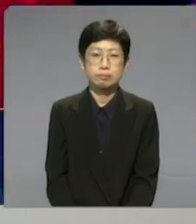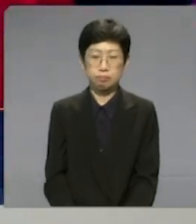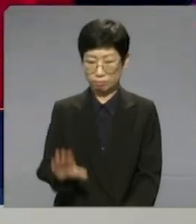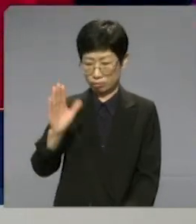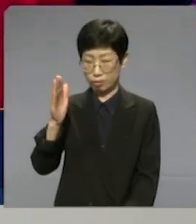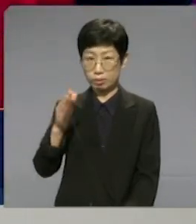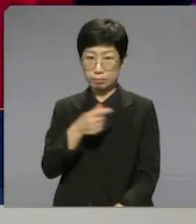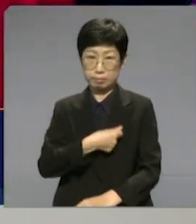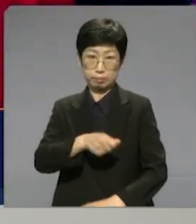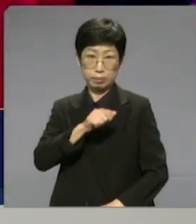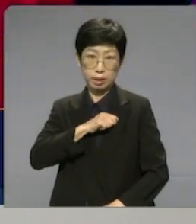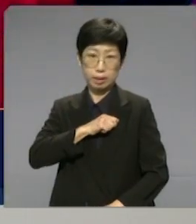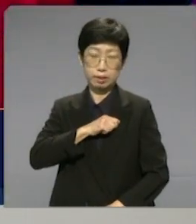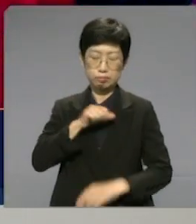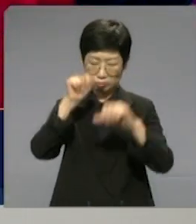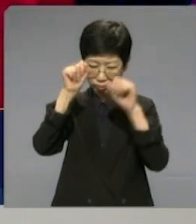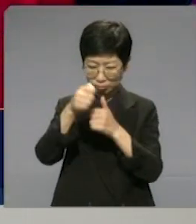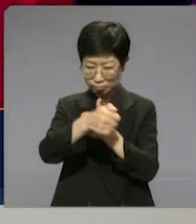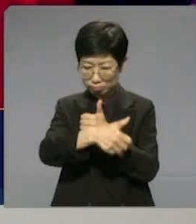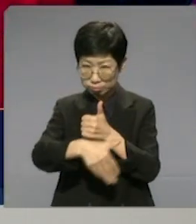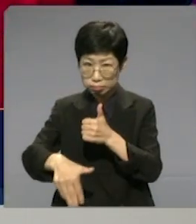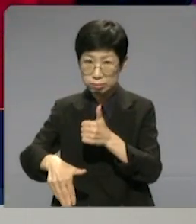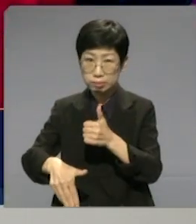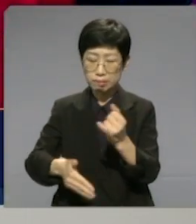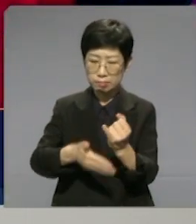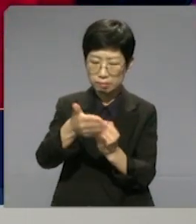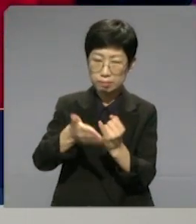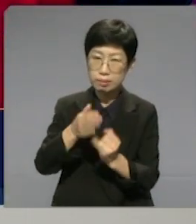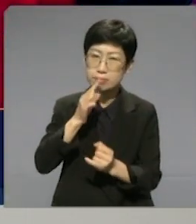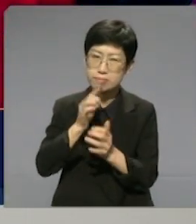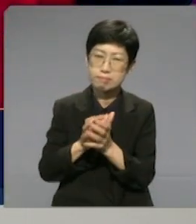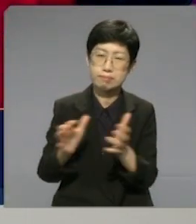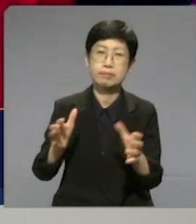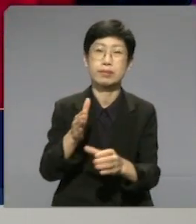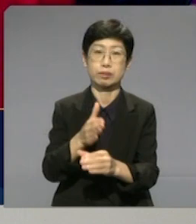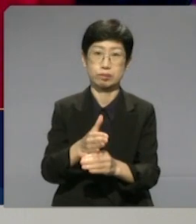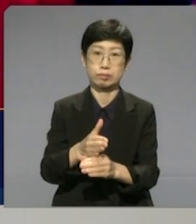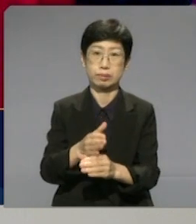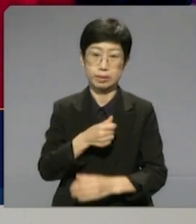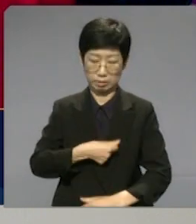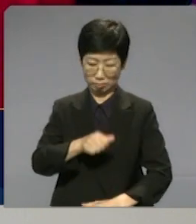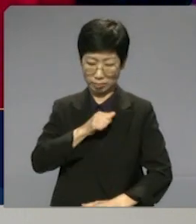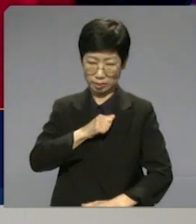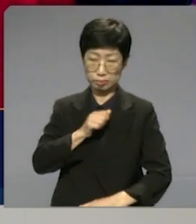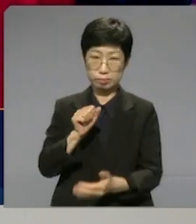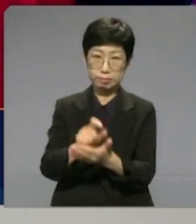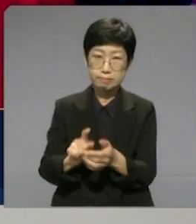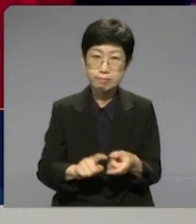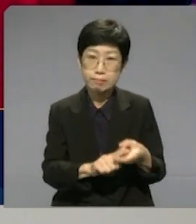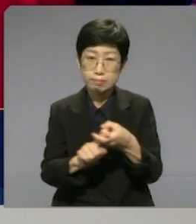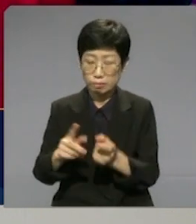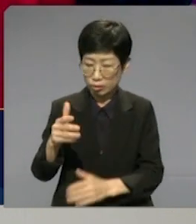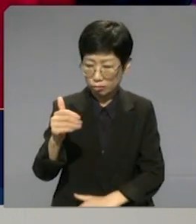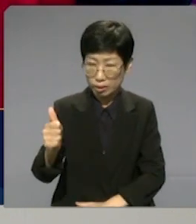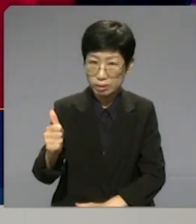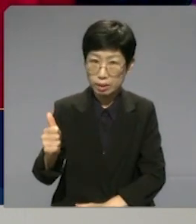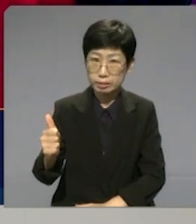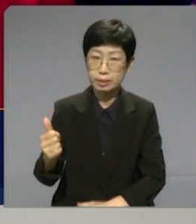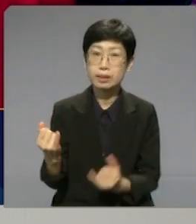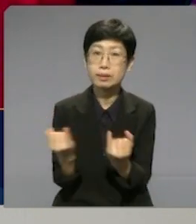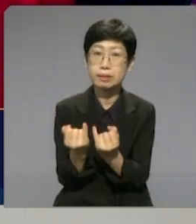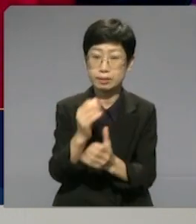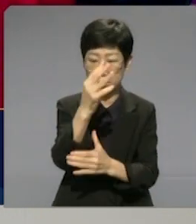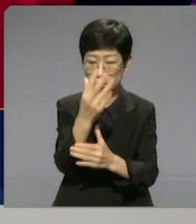요즘 스페인 스포츠계에서는 성추행 논란이 한창입니다. 스페인 왕립축구연맹 회장이 FIFA 여자